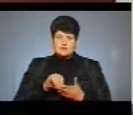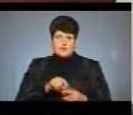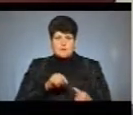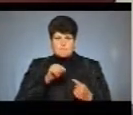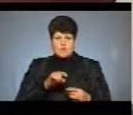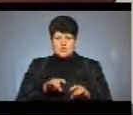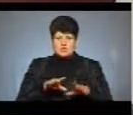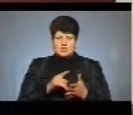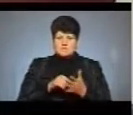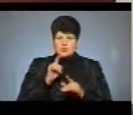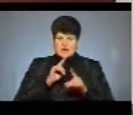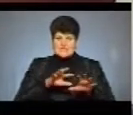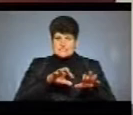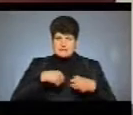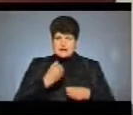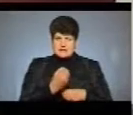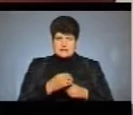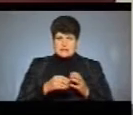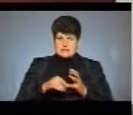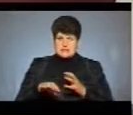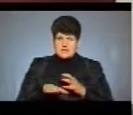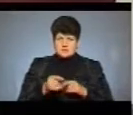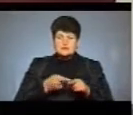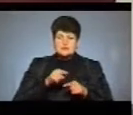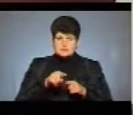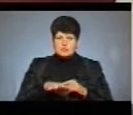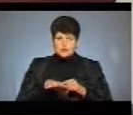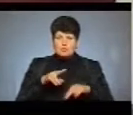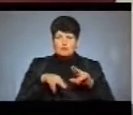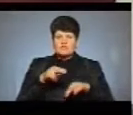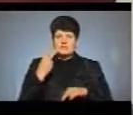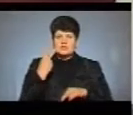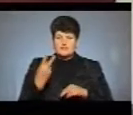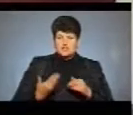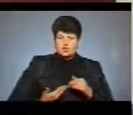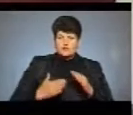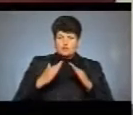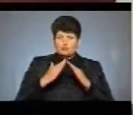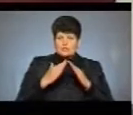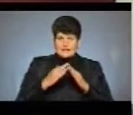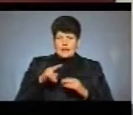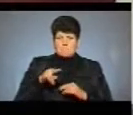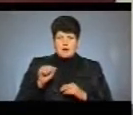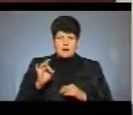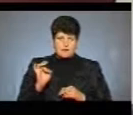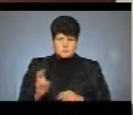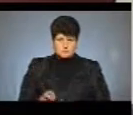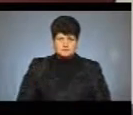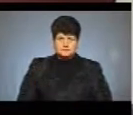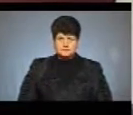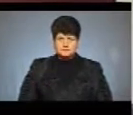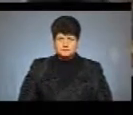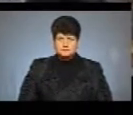рішення міської ради забрати їхні ділянки і на цій території збудувати 2 житлові будинки і парк. Подробиці дізнавалася Світлана